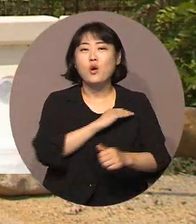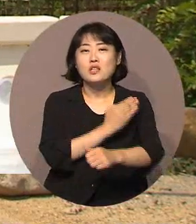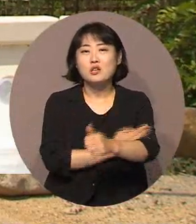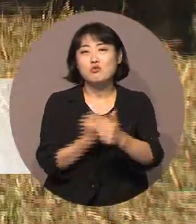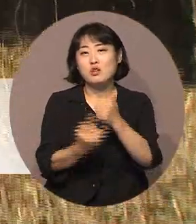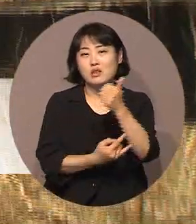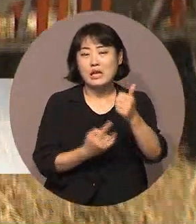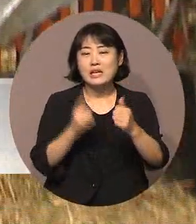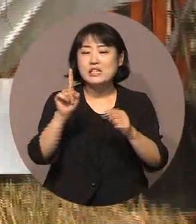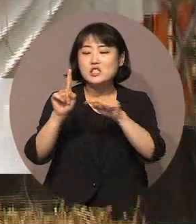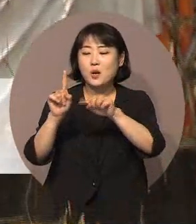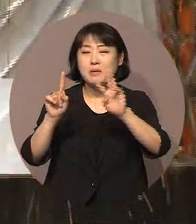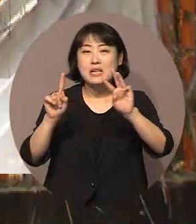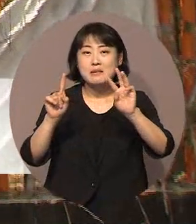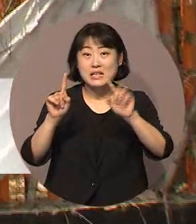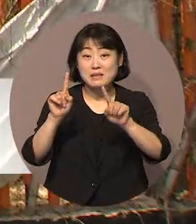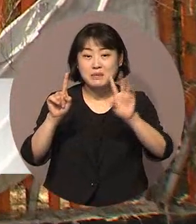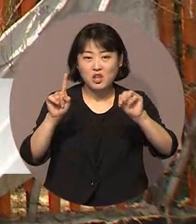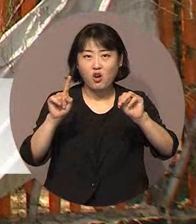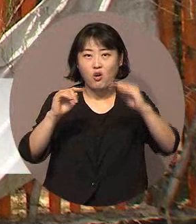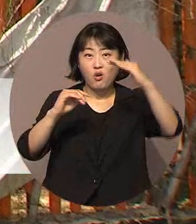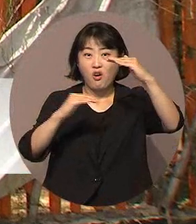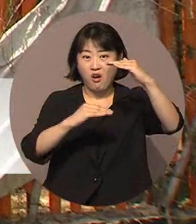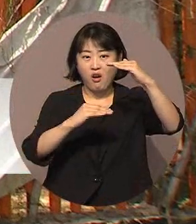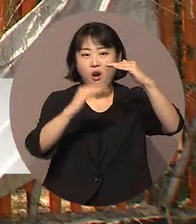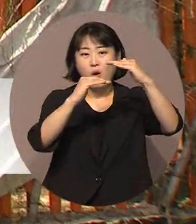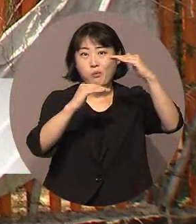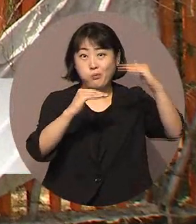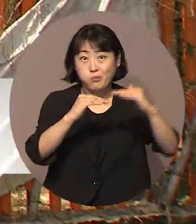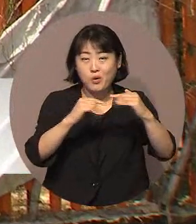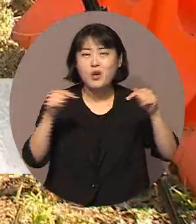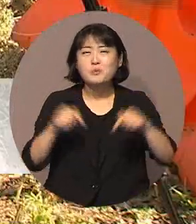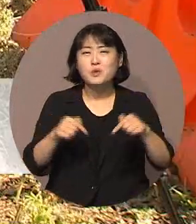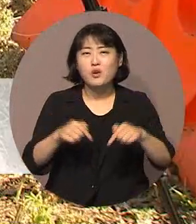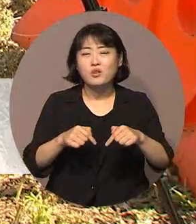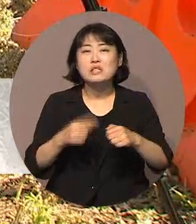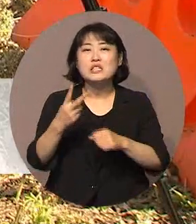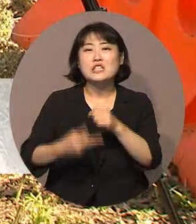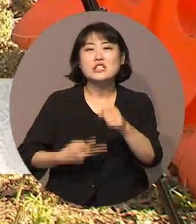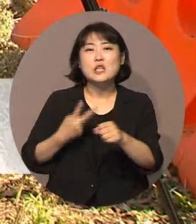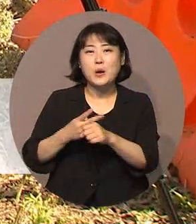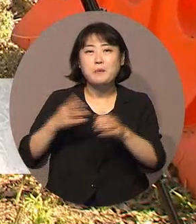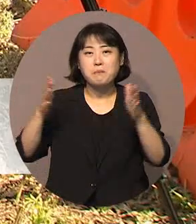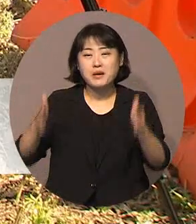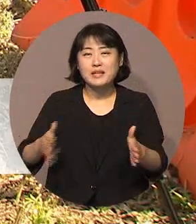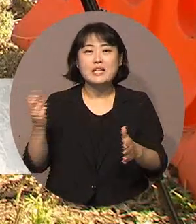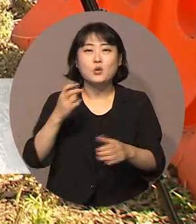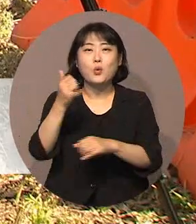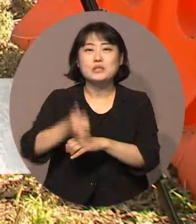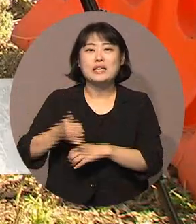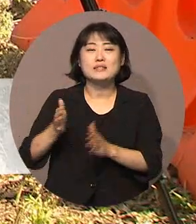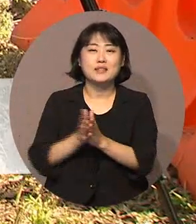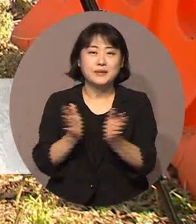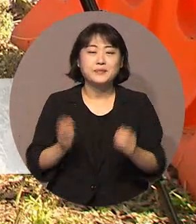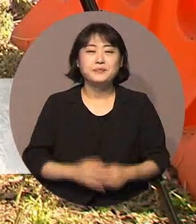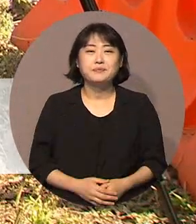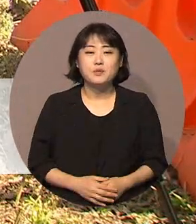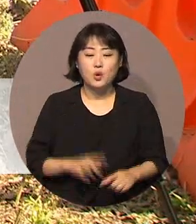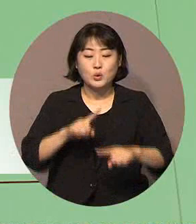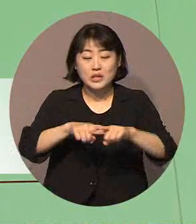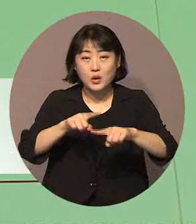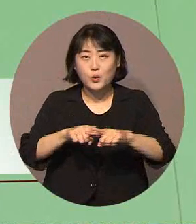1.1m를 낮추는 안으로 중재하면서 2년여 만에 공사가 재개하게 됐습니다시는 교차로